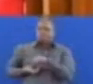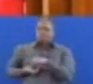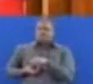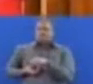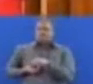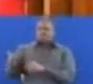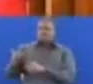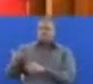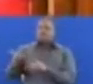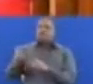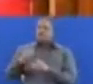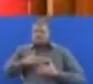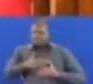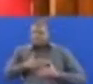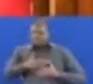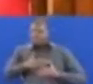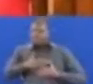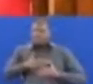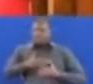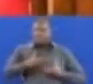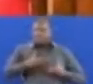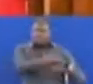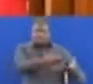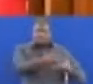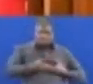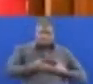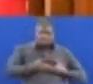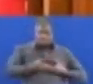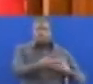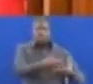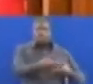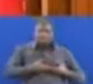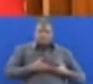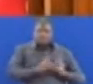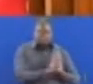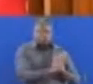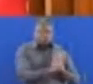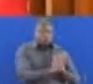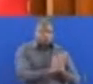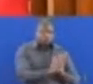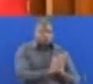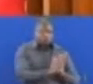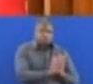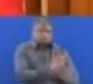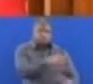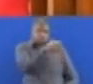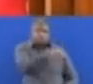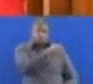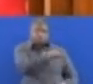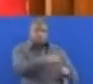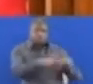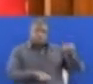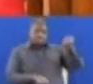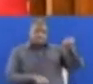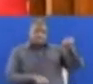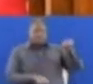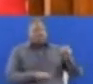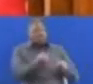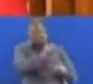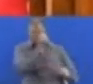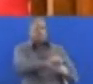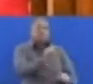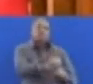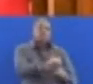Asante sana. Nimepokea nyaraka hii toka kwa Mheshimiwa Rais. Nashukuru sana. Mpelekee salamu zetu za upendo. Tutaifanyia